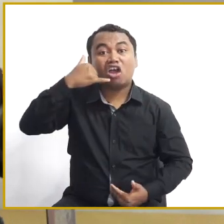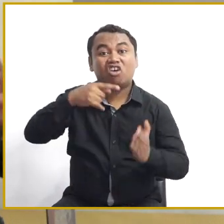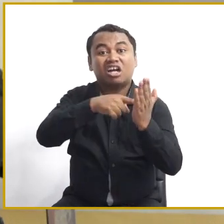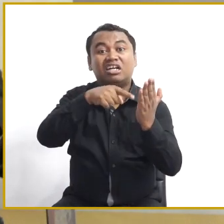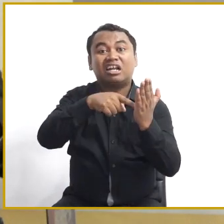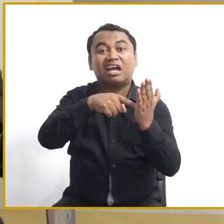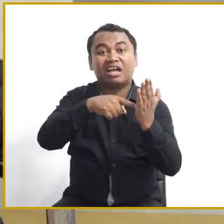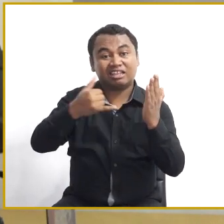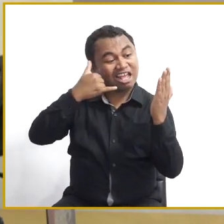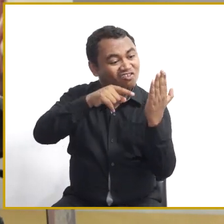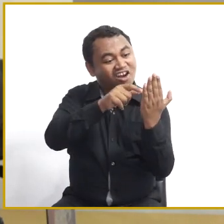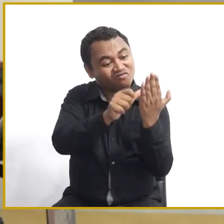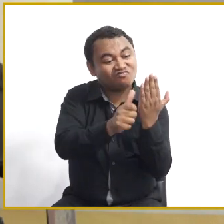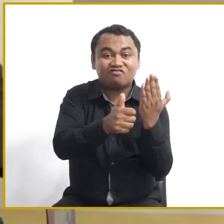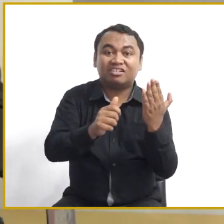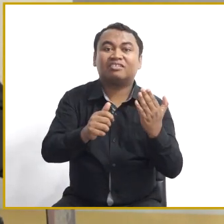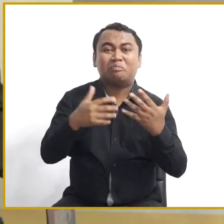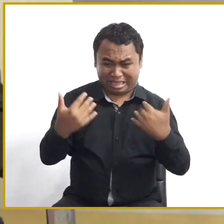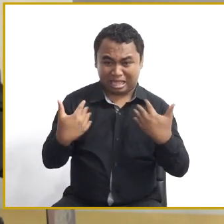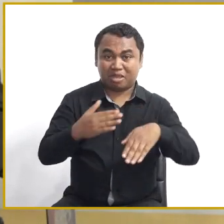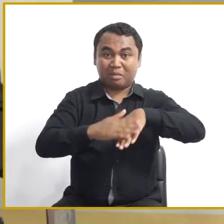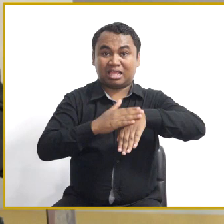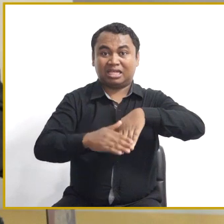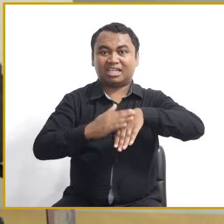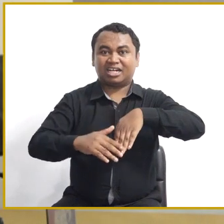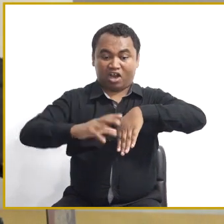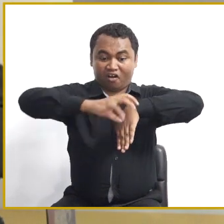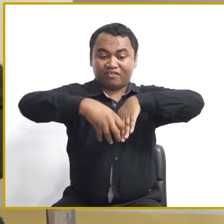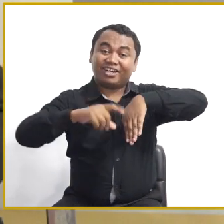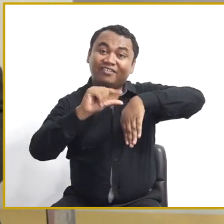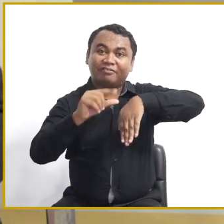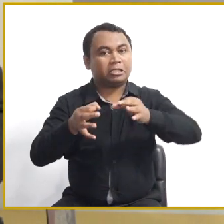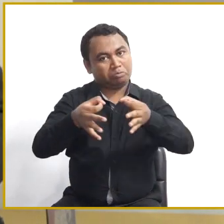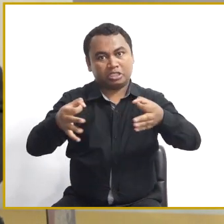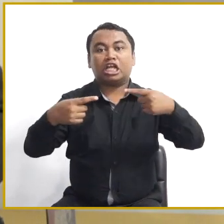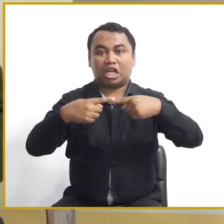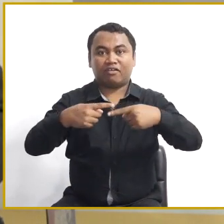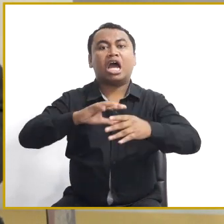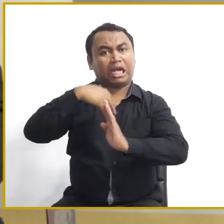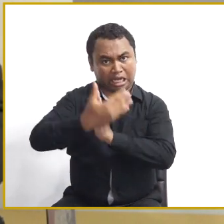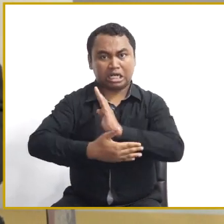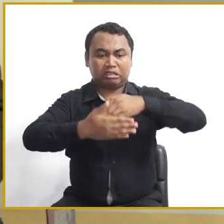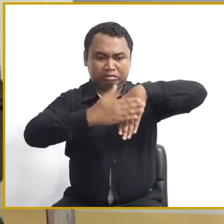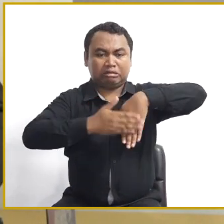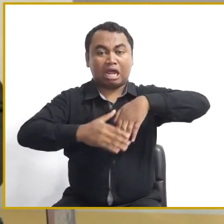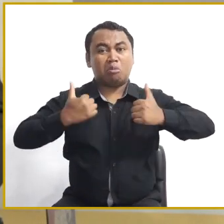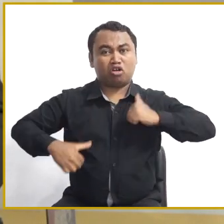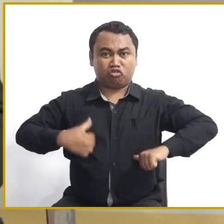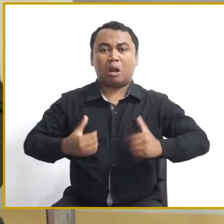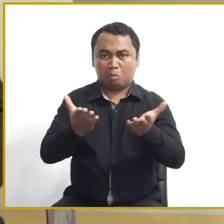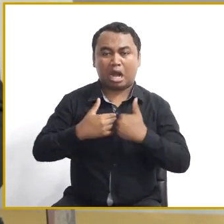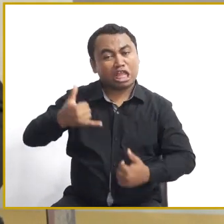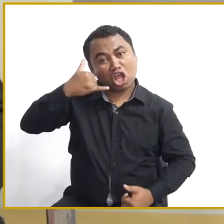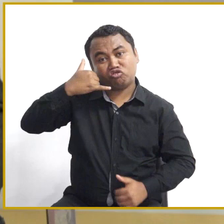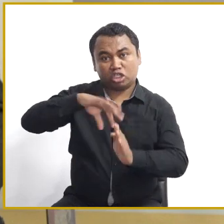manerana Madagasikara misy faritra vitsivitsy ihany tsisy ary zary gaga mihitsy a fa mandeha antsika any ambanivohitra rehetrarehetra